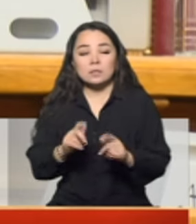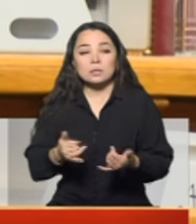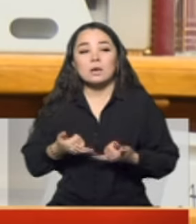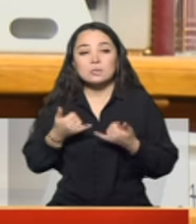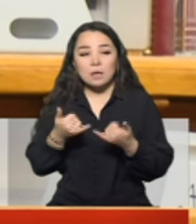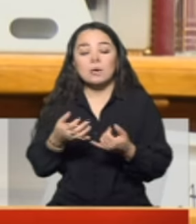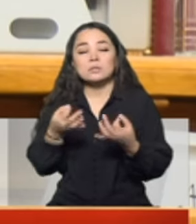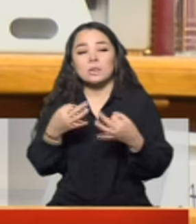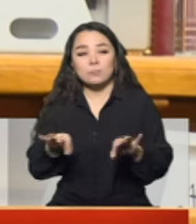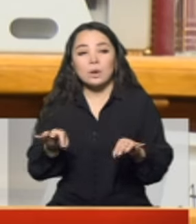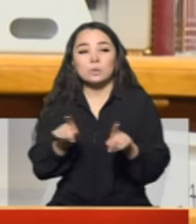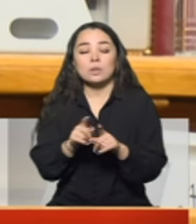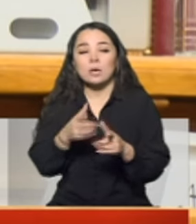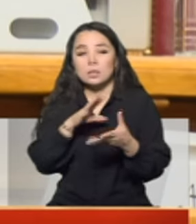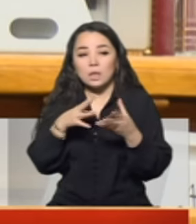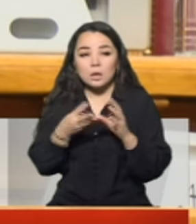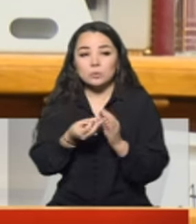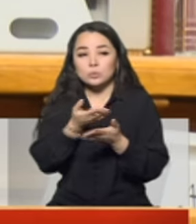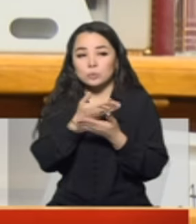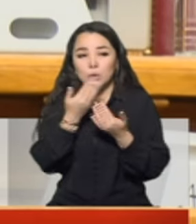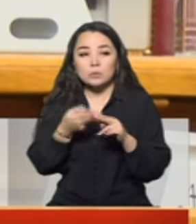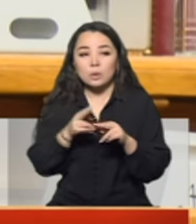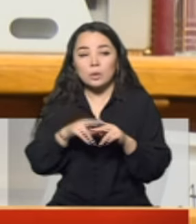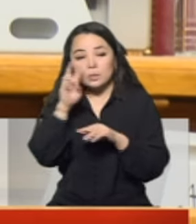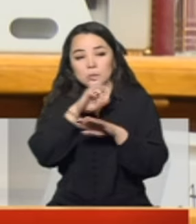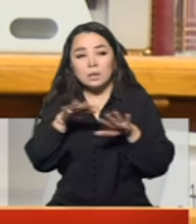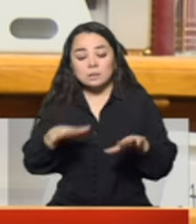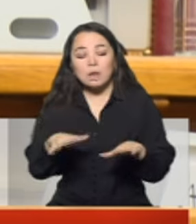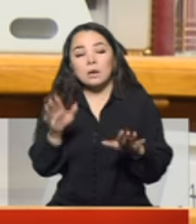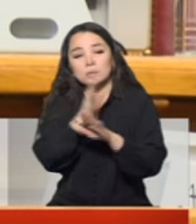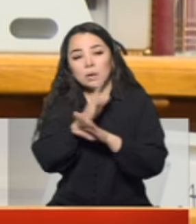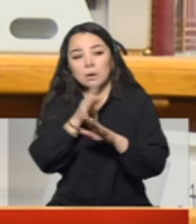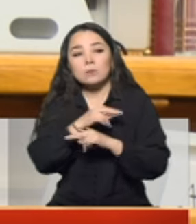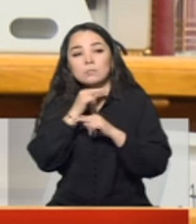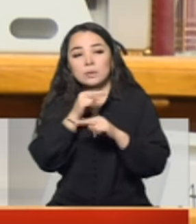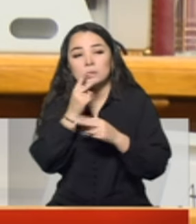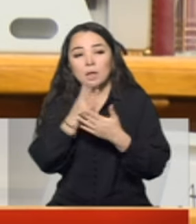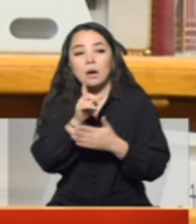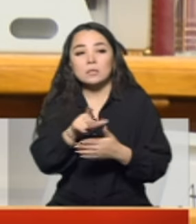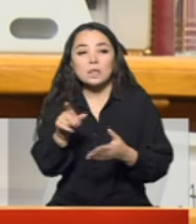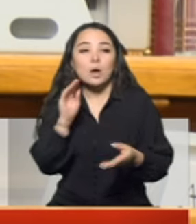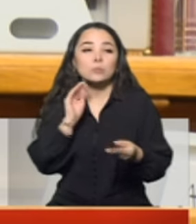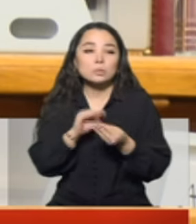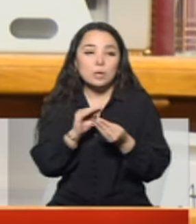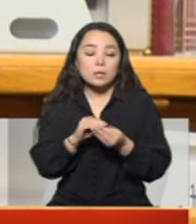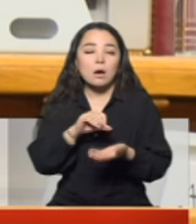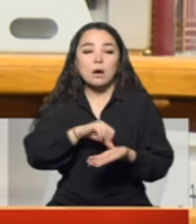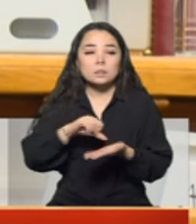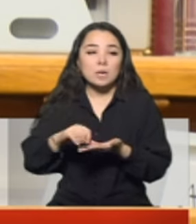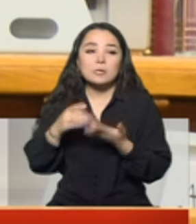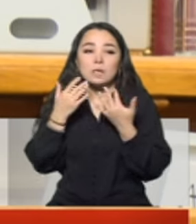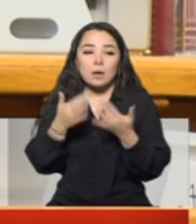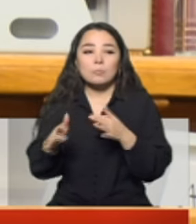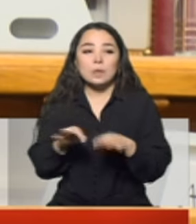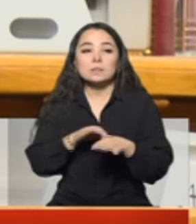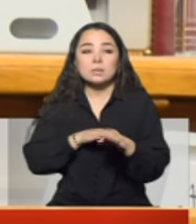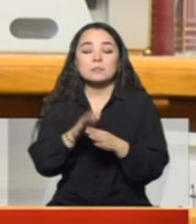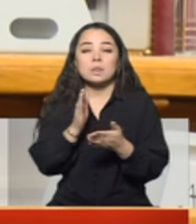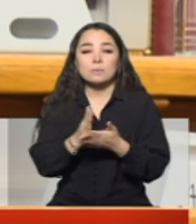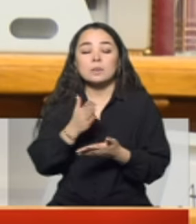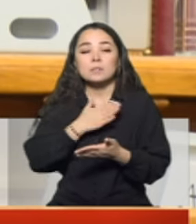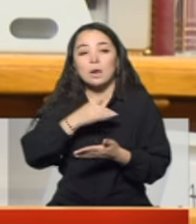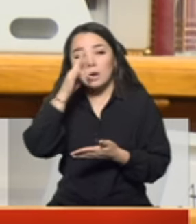өткендей, демократия дегеніміз нәтиже емес, ол өз елінің тағдырына бейжай қарамайтын азаматтардың тұрақты қатысуын талап ететін процесс.